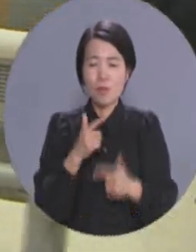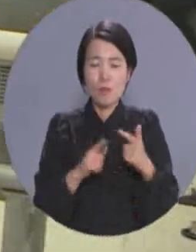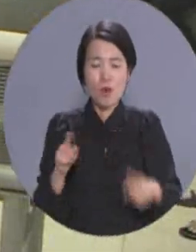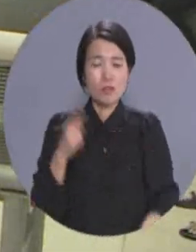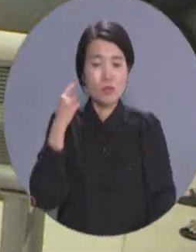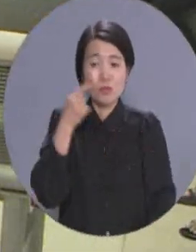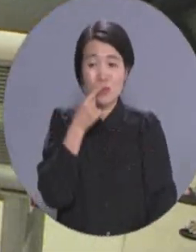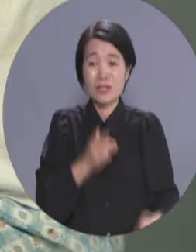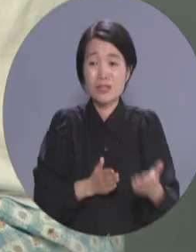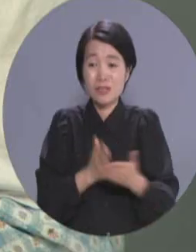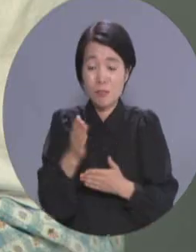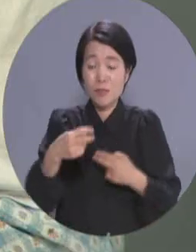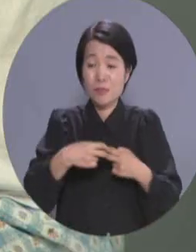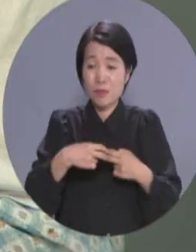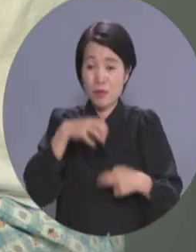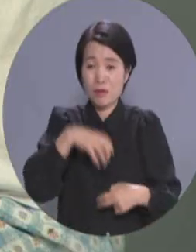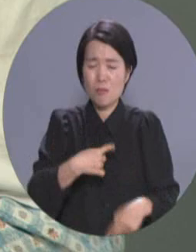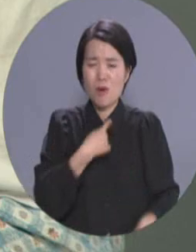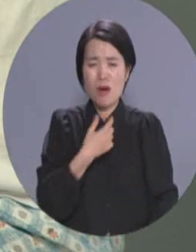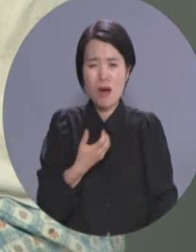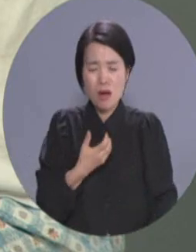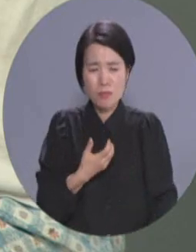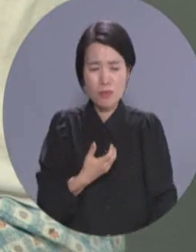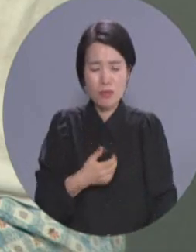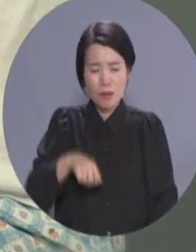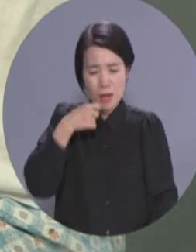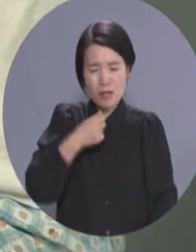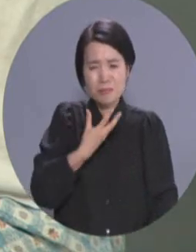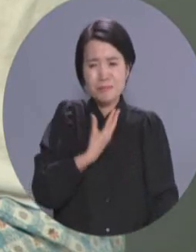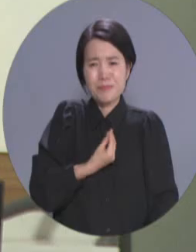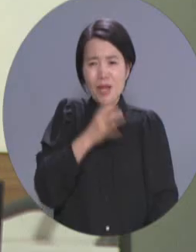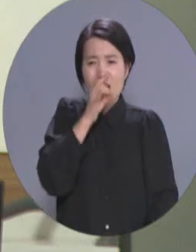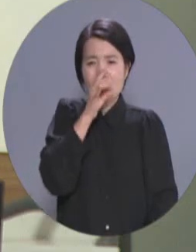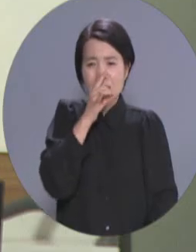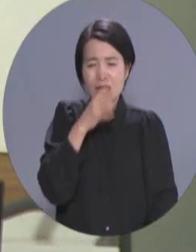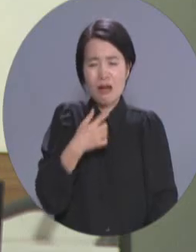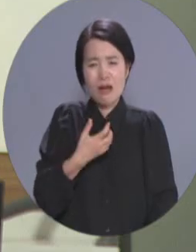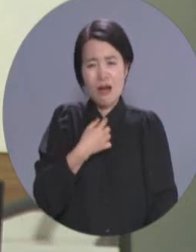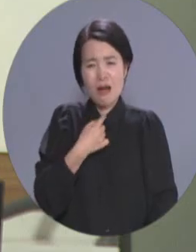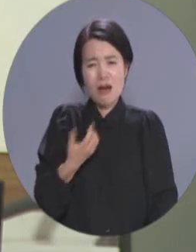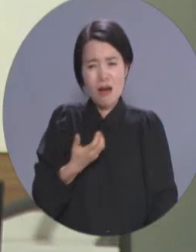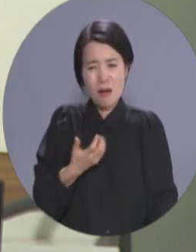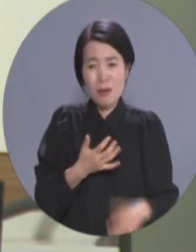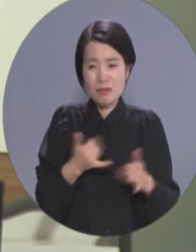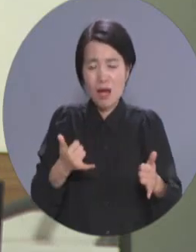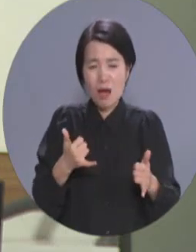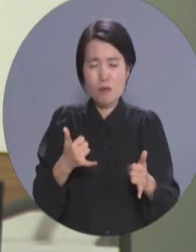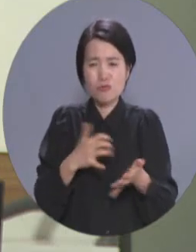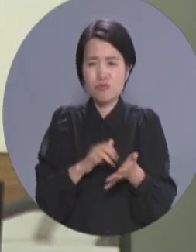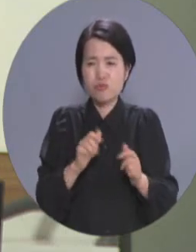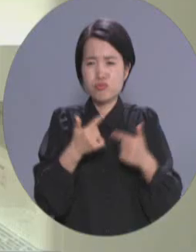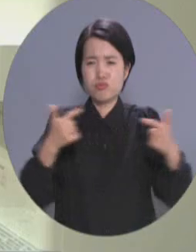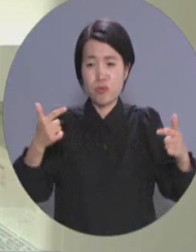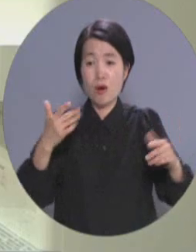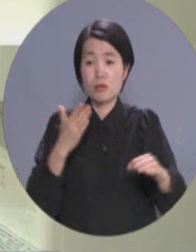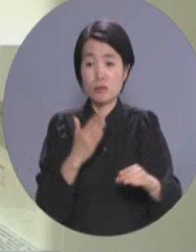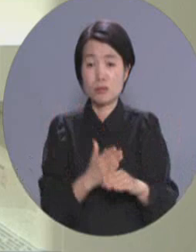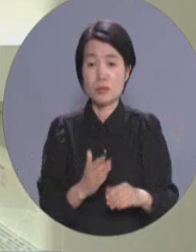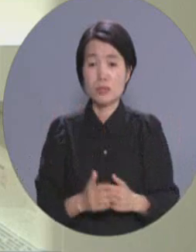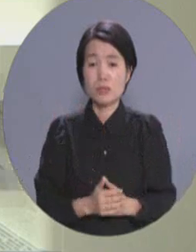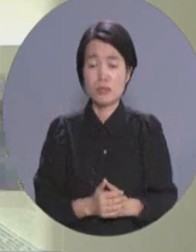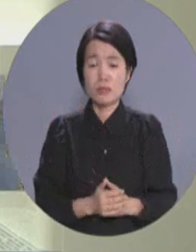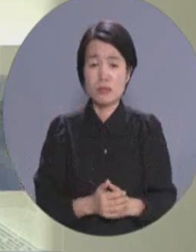목포의 한 이비인후과 목이 따갑고 음식을 삼키기 힘들 정도로 통증을 호소하는 사람들이 최근 늘었습니다